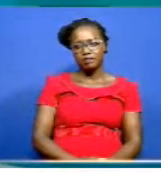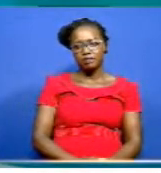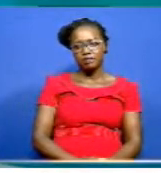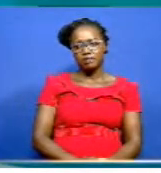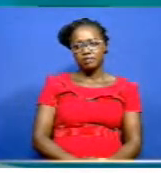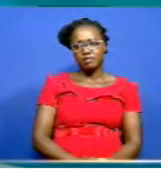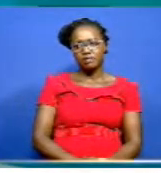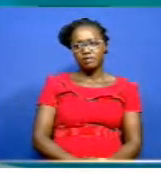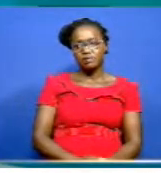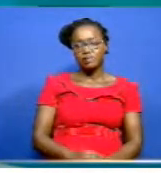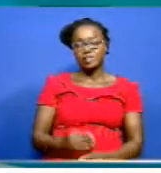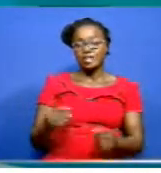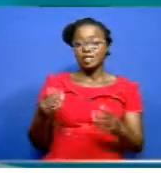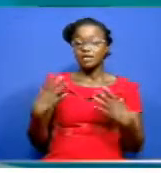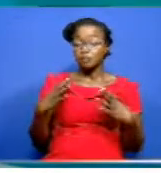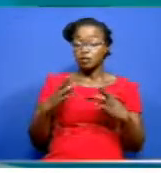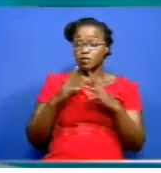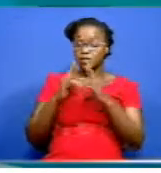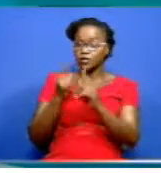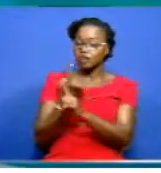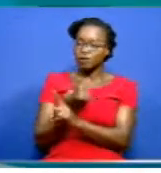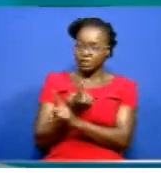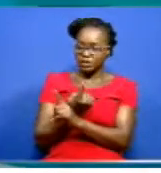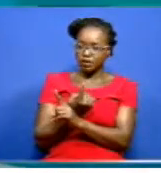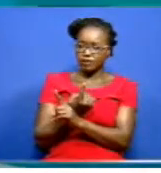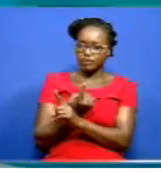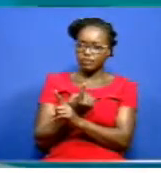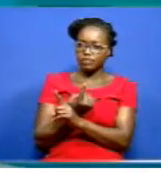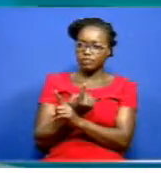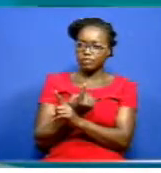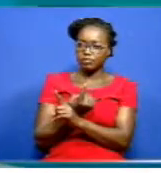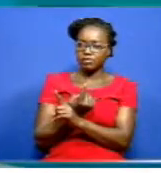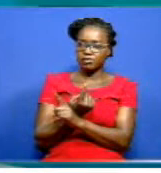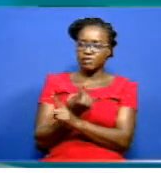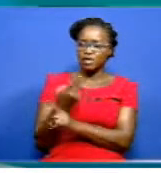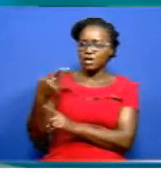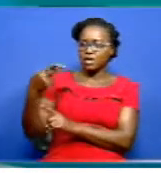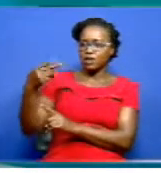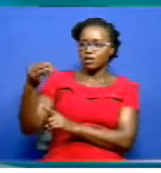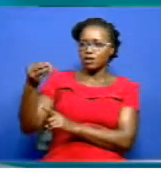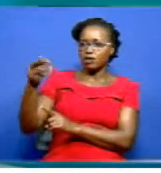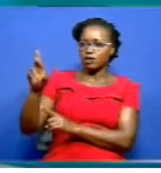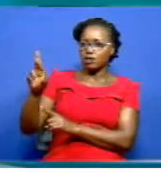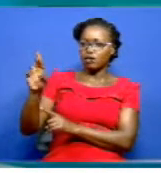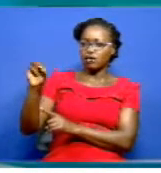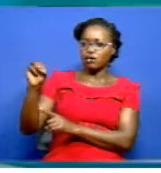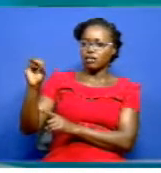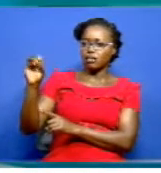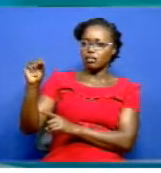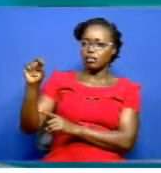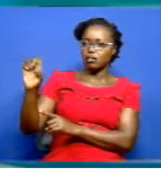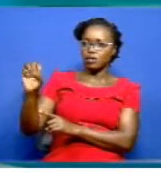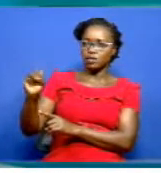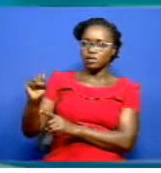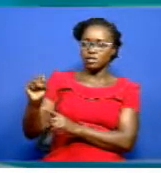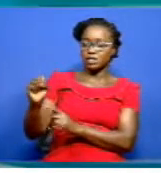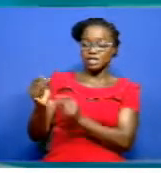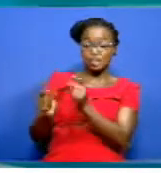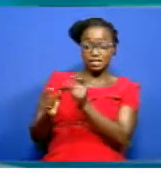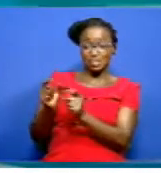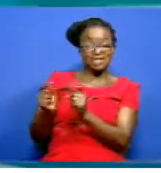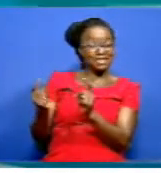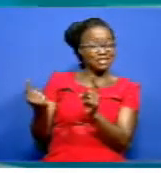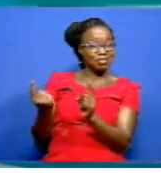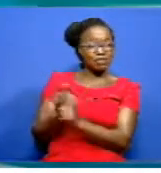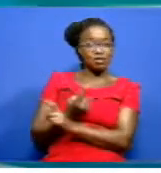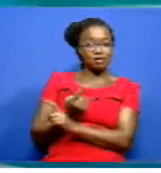reaction ya kila mtu ni tofauti, na pia hormones za kila mtu ni kama vile tunasemanga, mwanamke akiwa mjamzito,